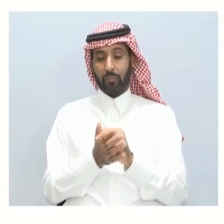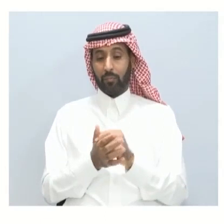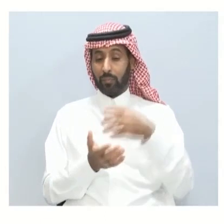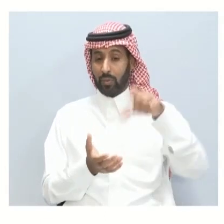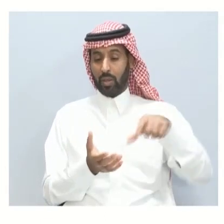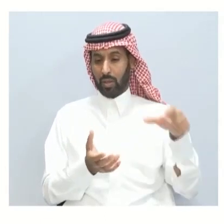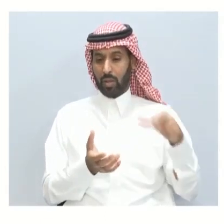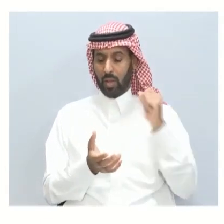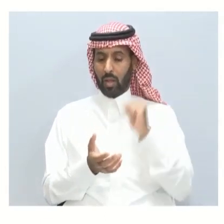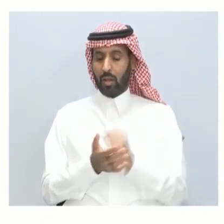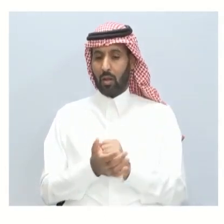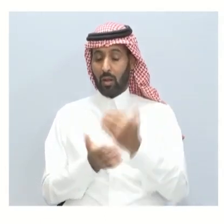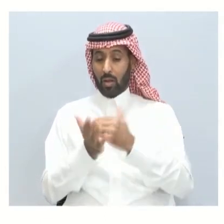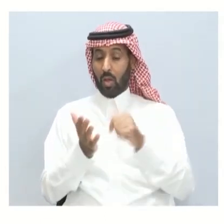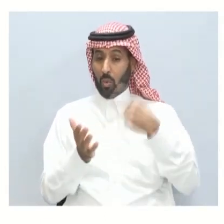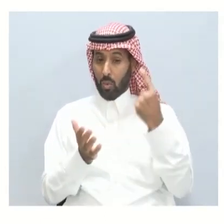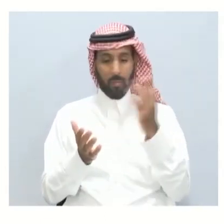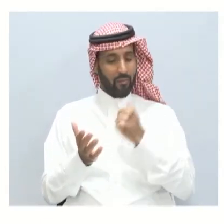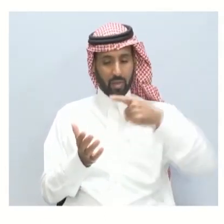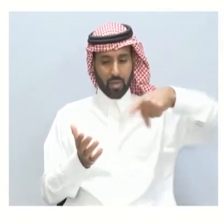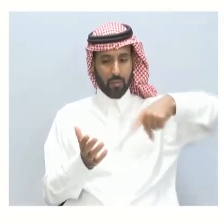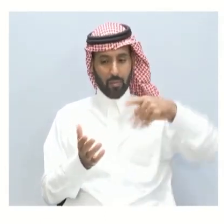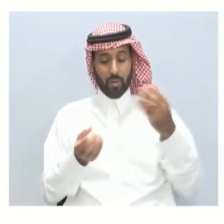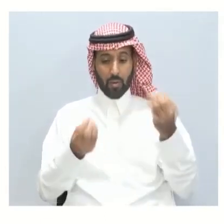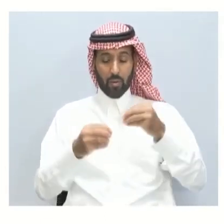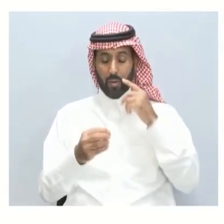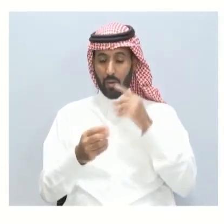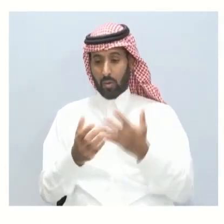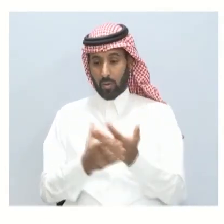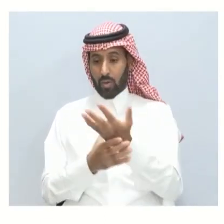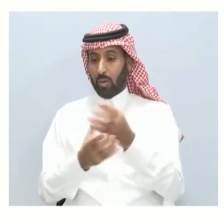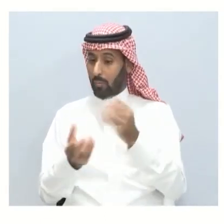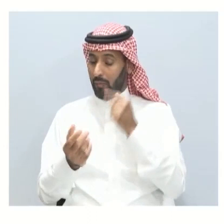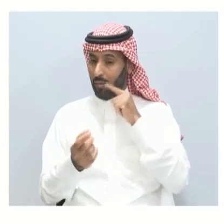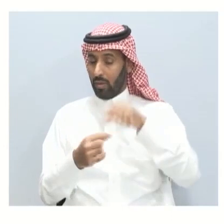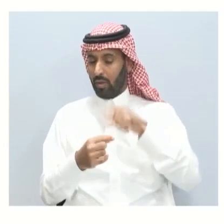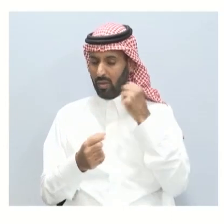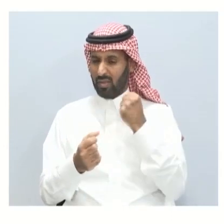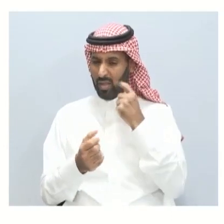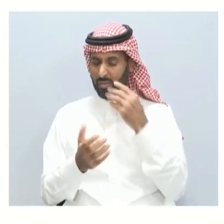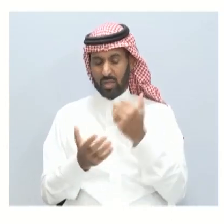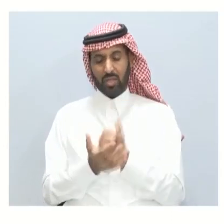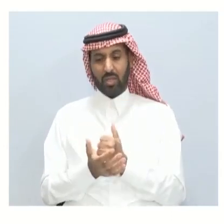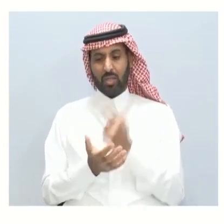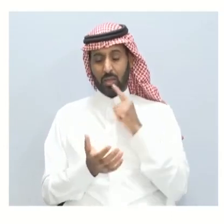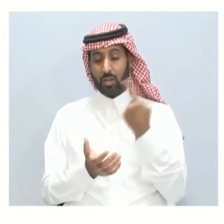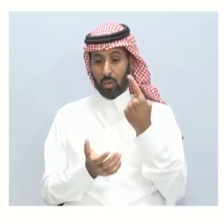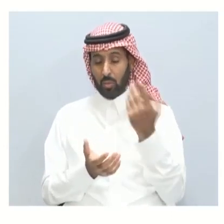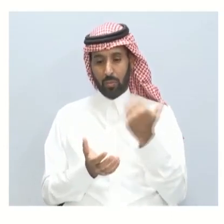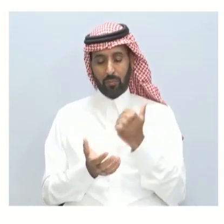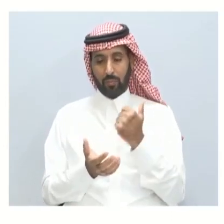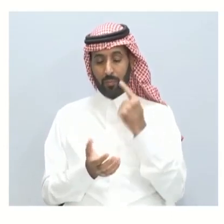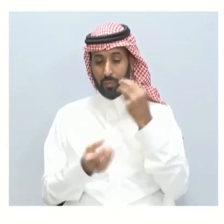المجموعه او في المستوى الاول لان مستويات البي الثانويه لا توجد مستوى الطاقه الرئيسي الاول لذلك